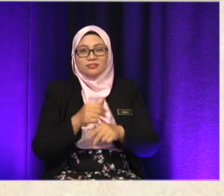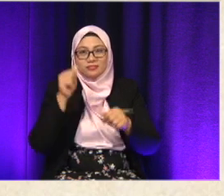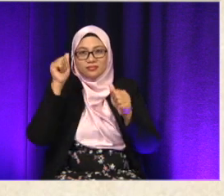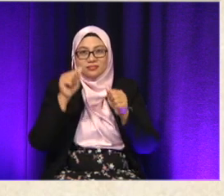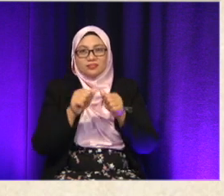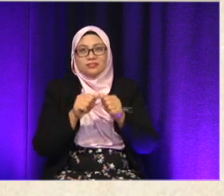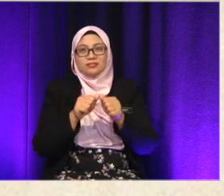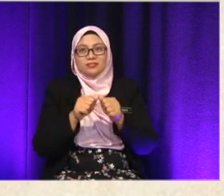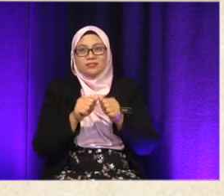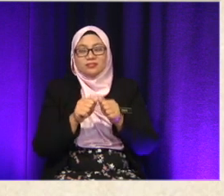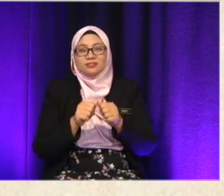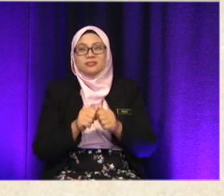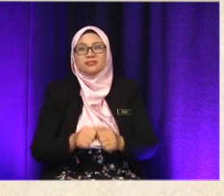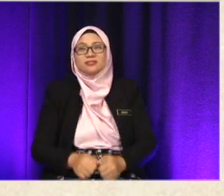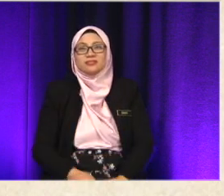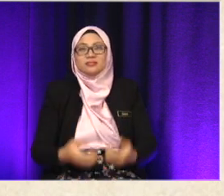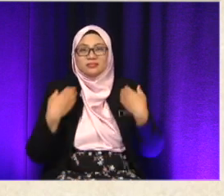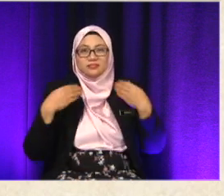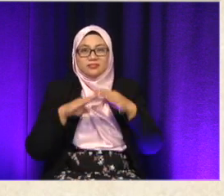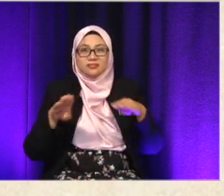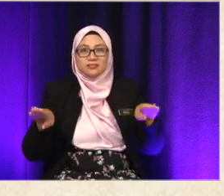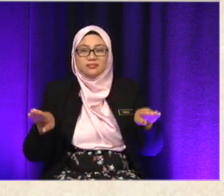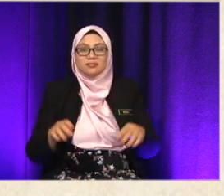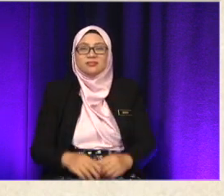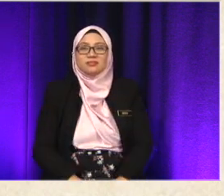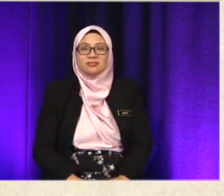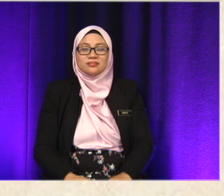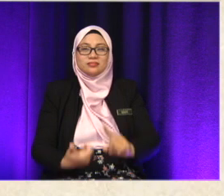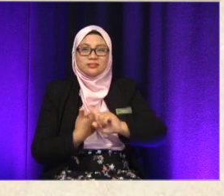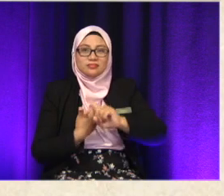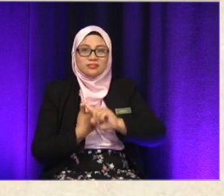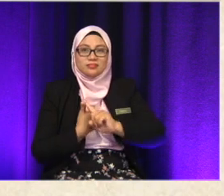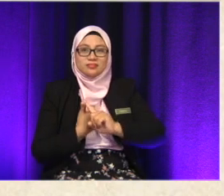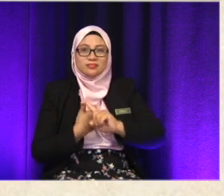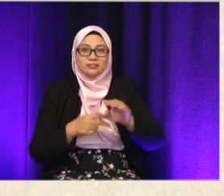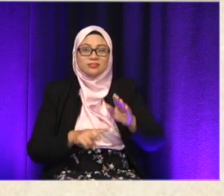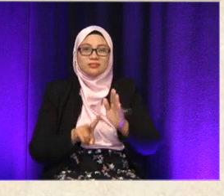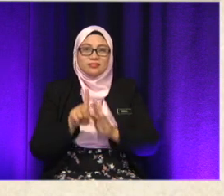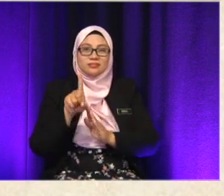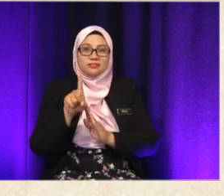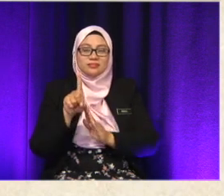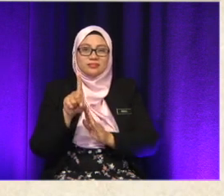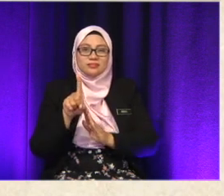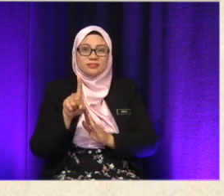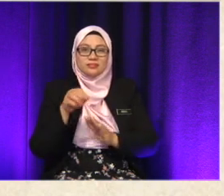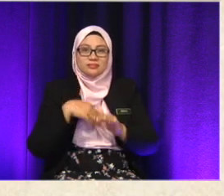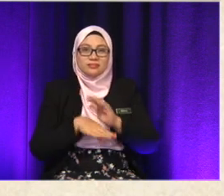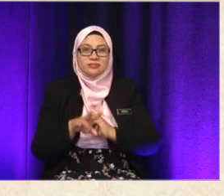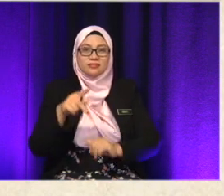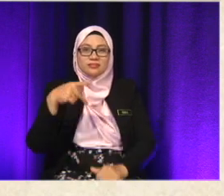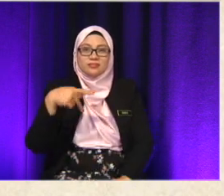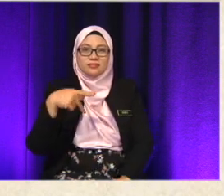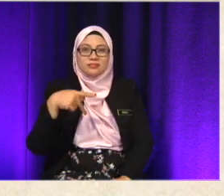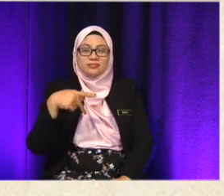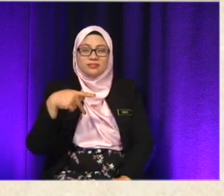yang ini. Ada beza dia. Okey, perhati betul. Yang pertama dia naik, dia masuk P pada B, B